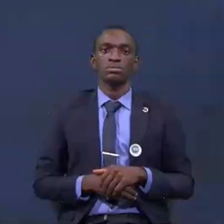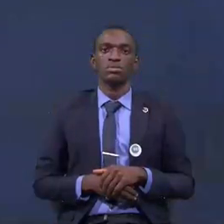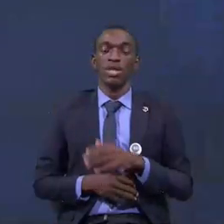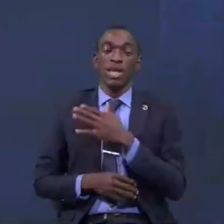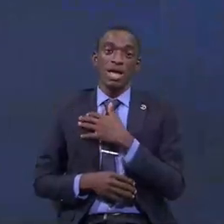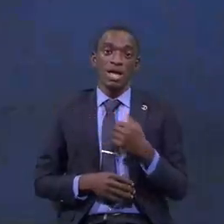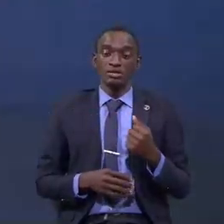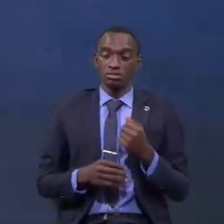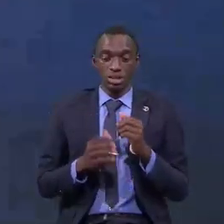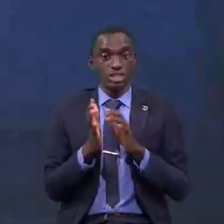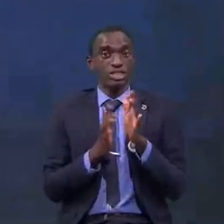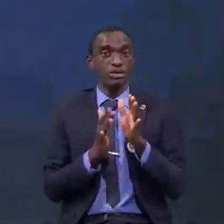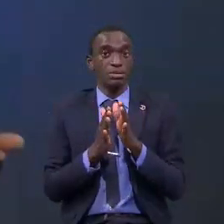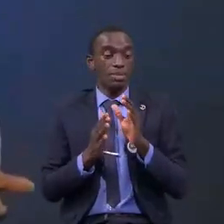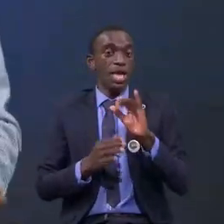blanc.